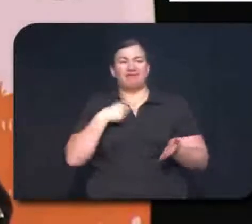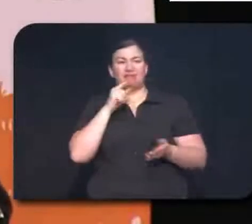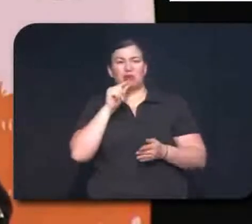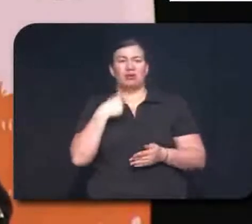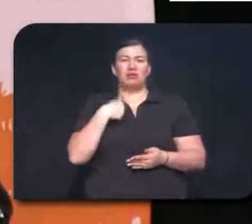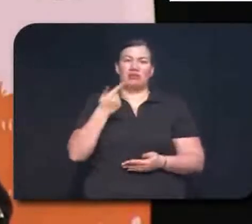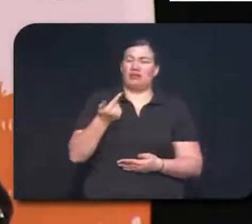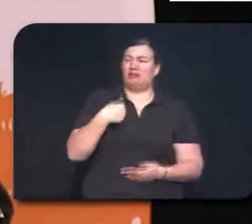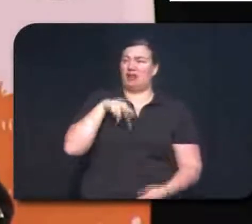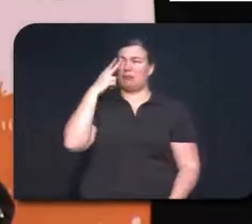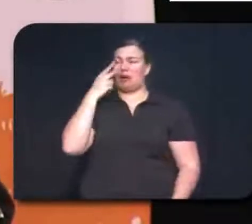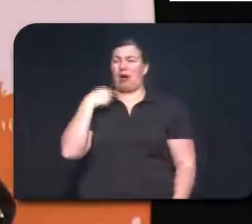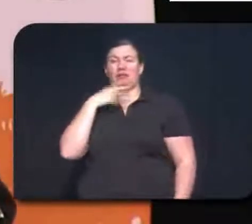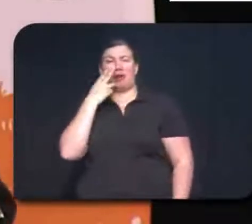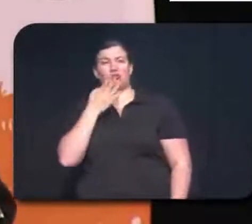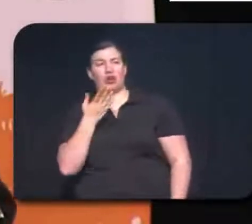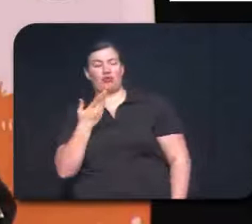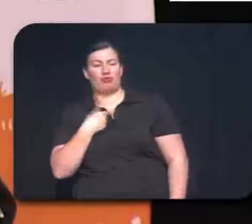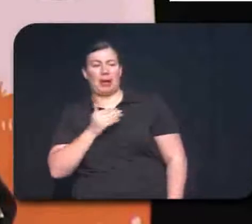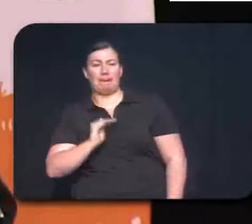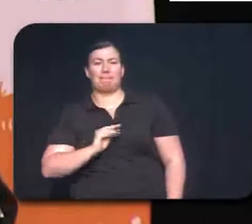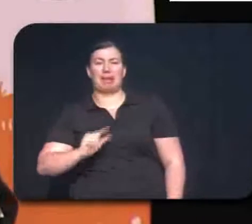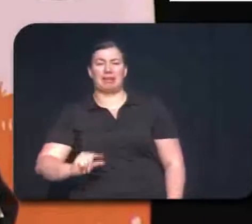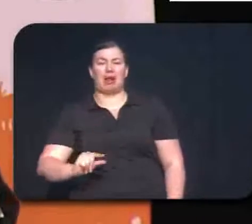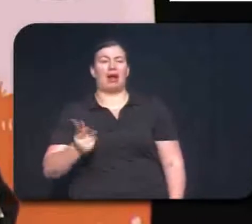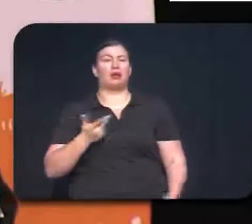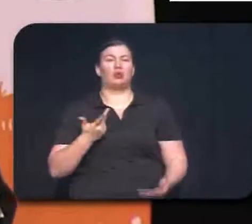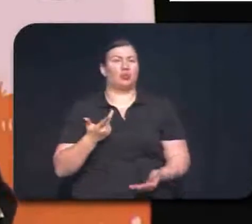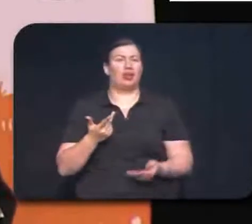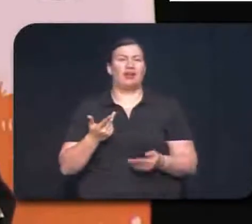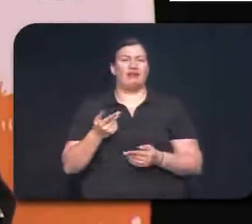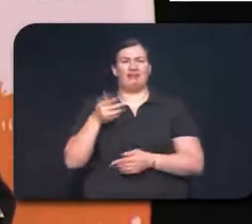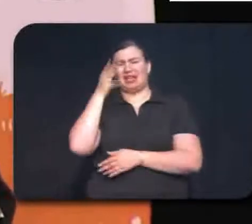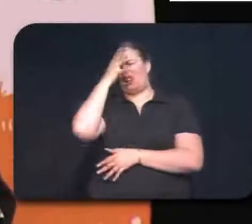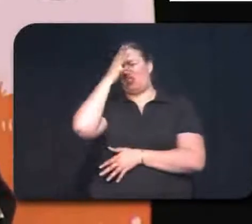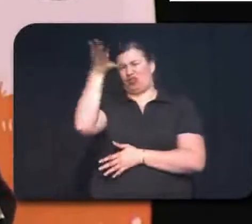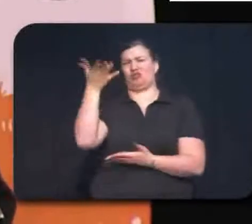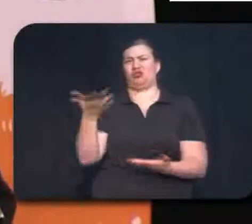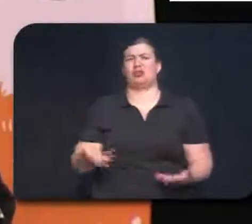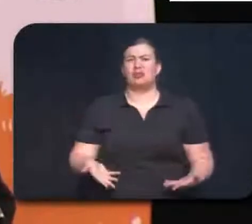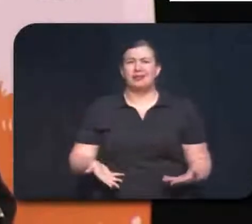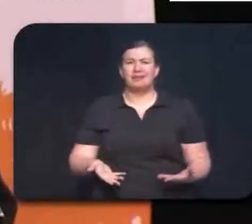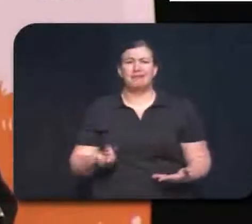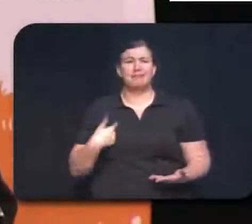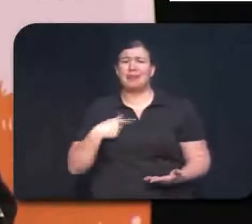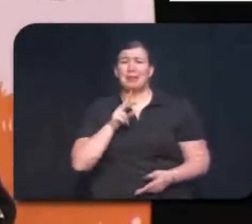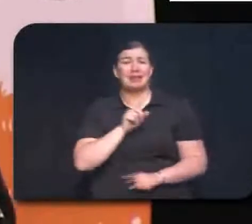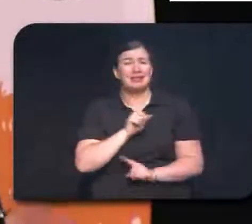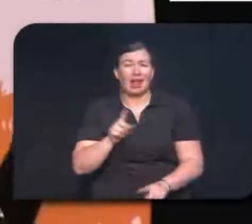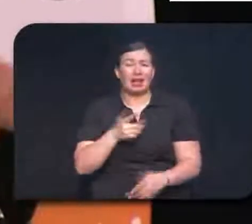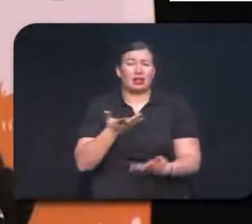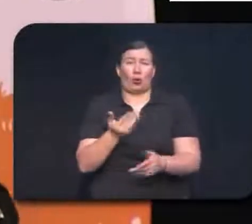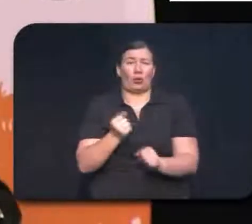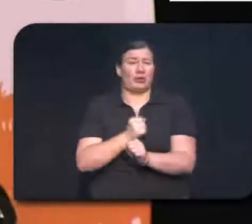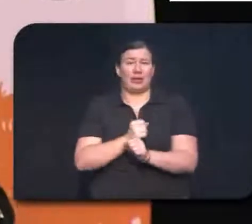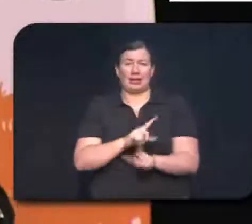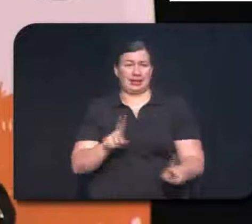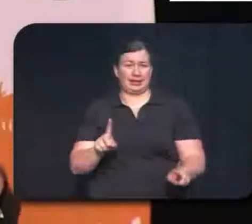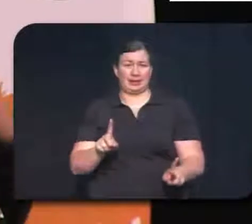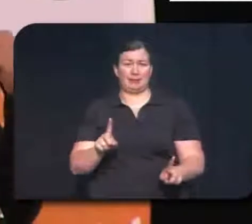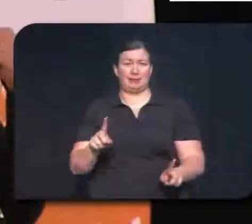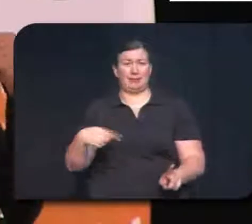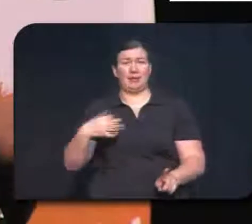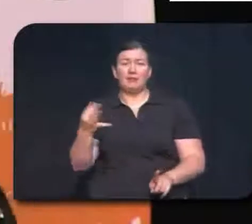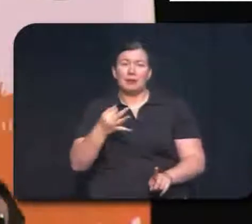Minderheit oder weit entfernte Spinner nein das sind sie nicht wir brauchen wenn wir das heute